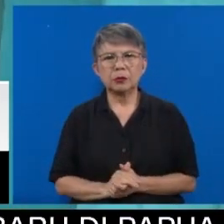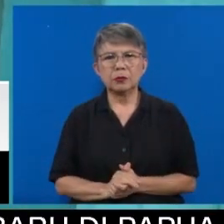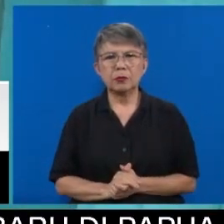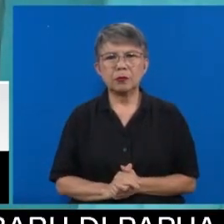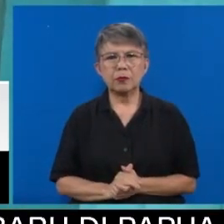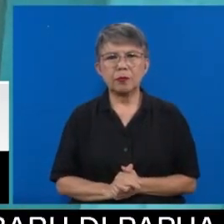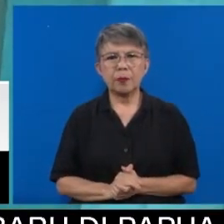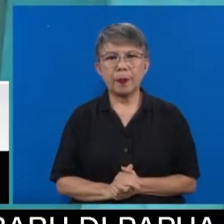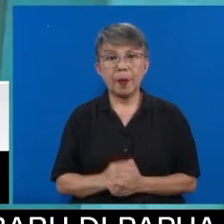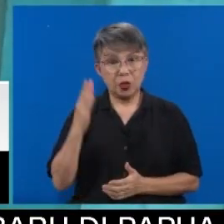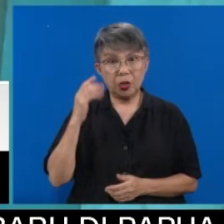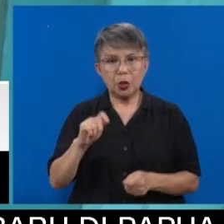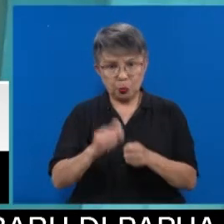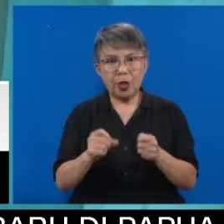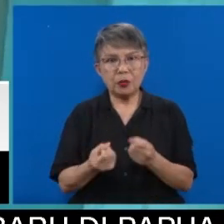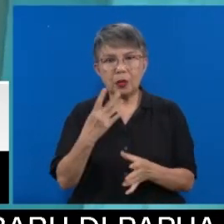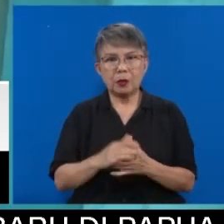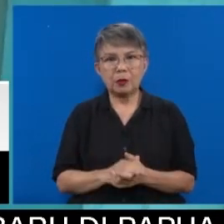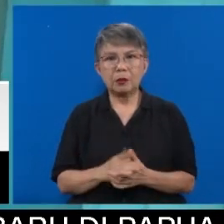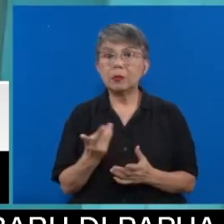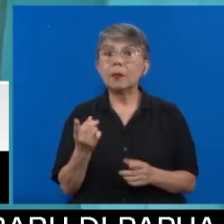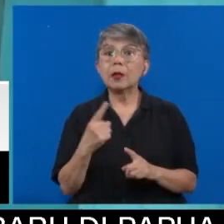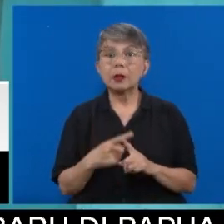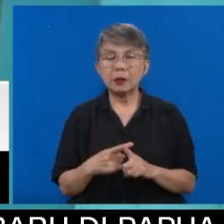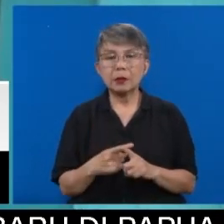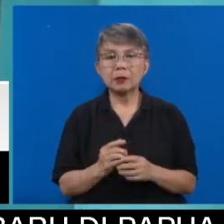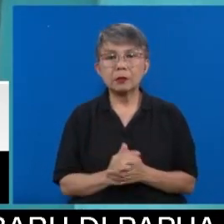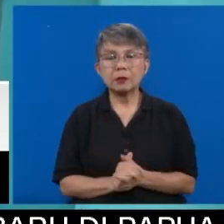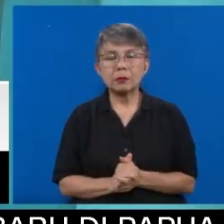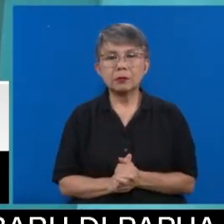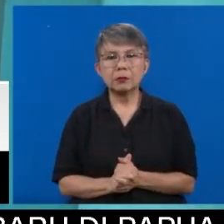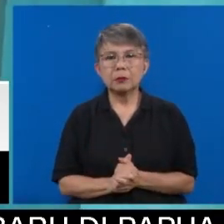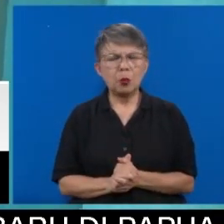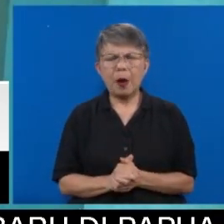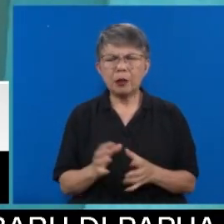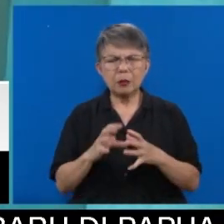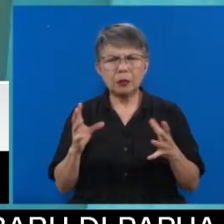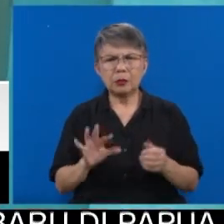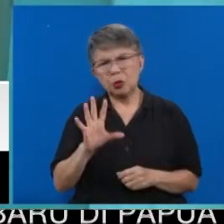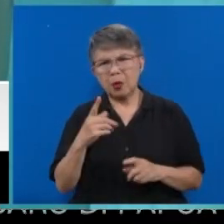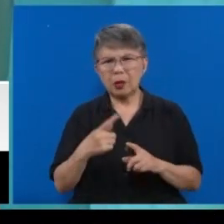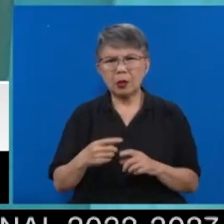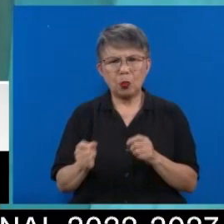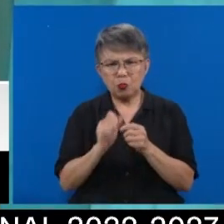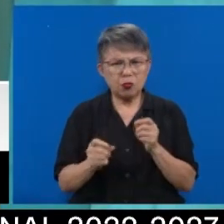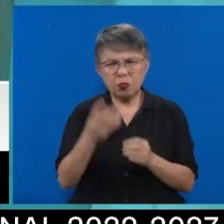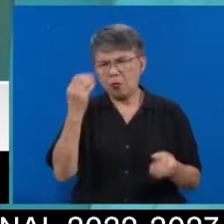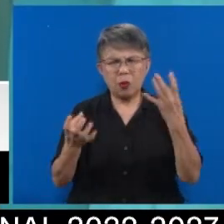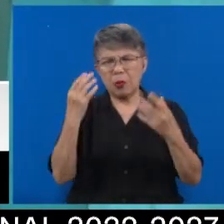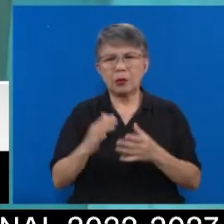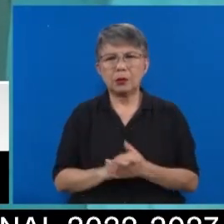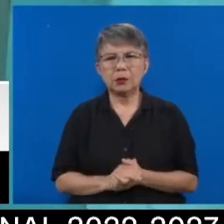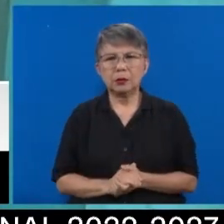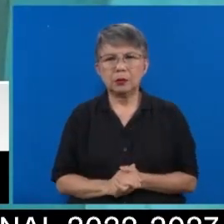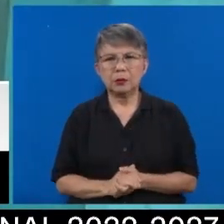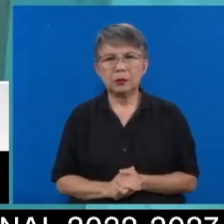macet. Oh, ada suara petasan juga? Iya, petasan. Berapa kali itu, Bu? Iya, berapa kali ya. Nggak satu kali. Kita